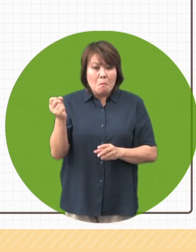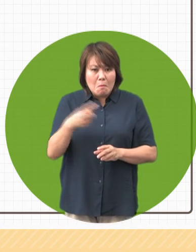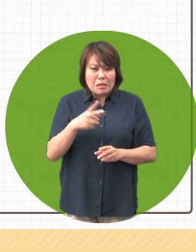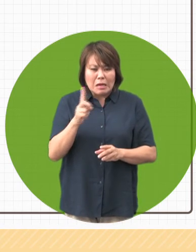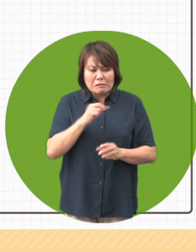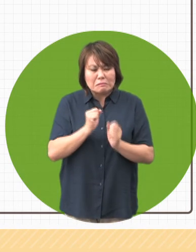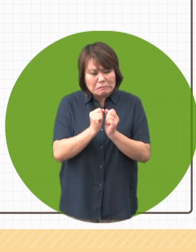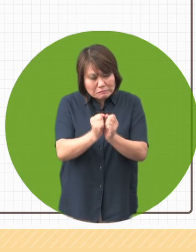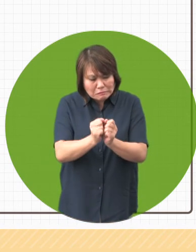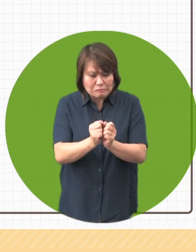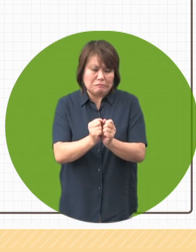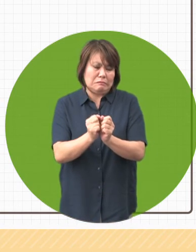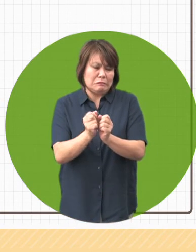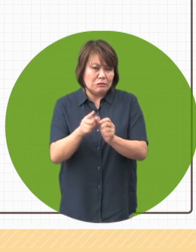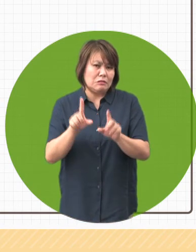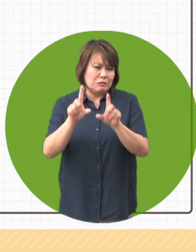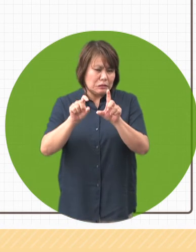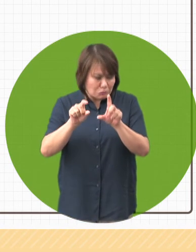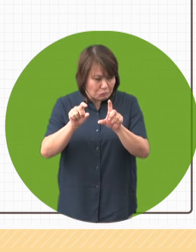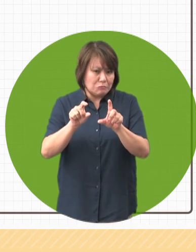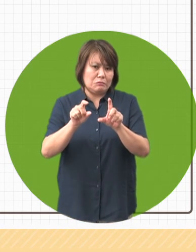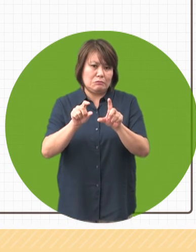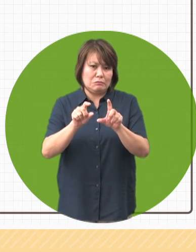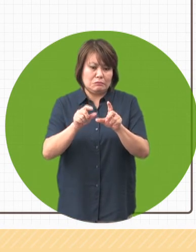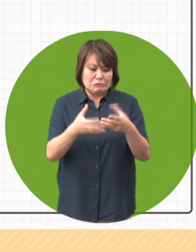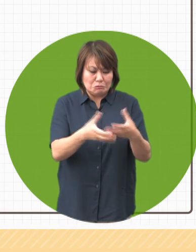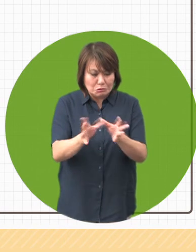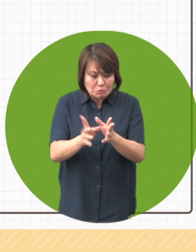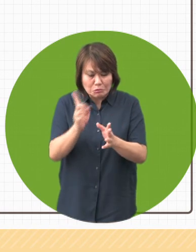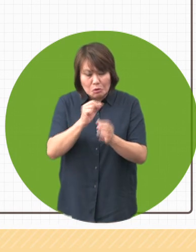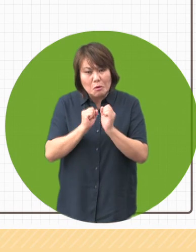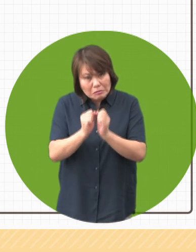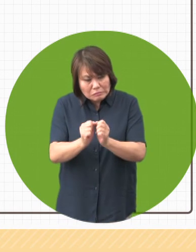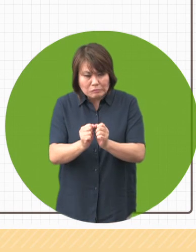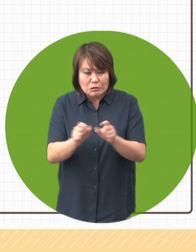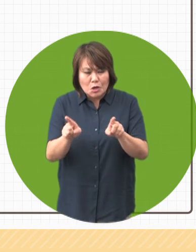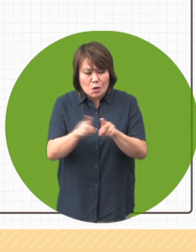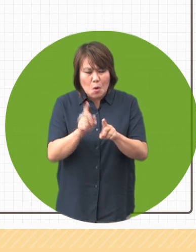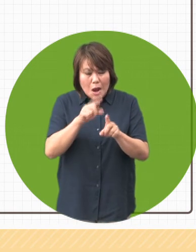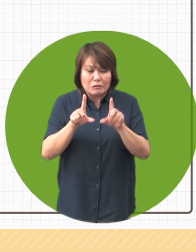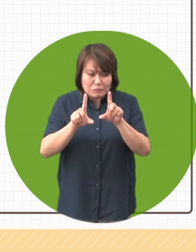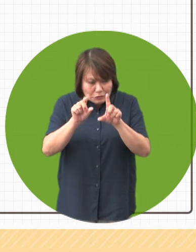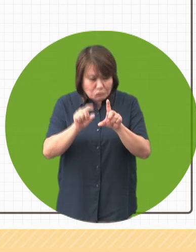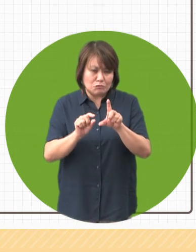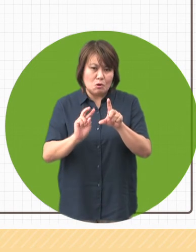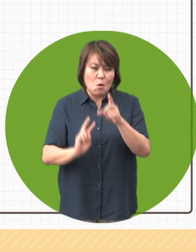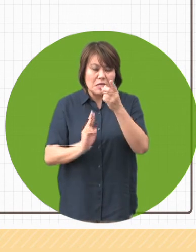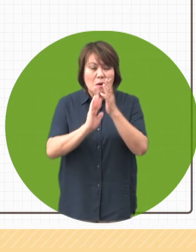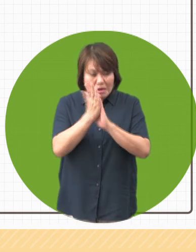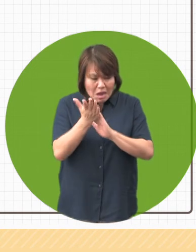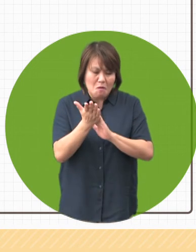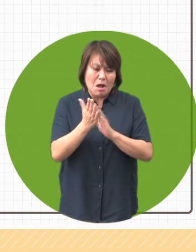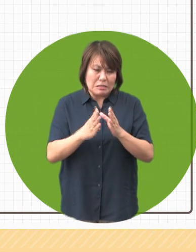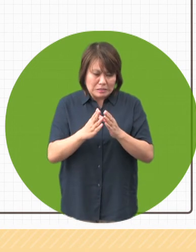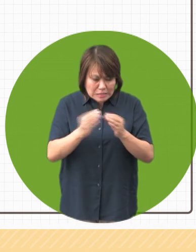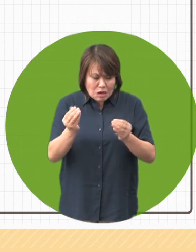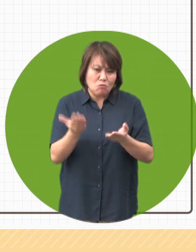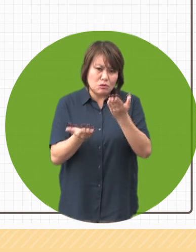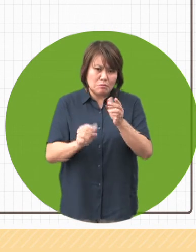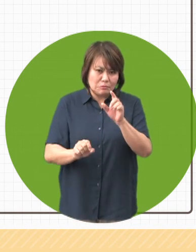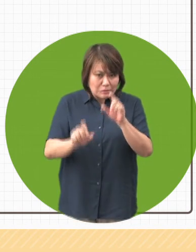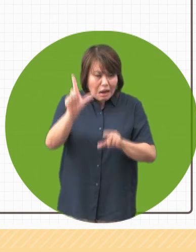再反射率や数人で共謀する共犯率が沖縄県は全国でも極めて高い